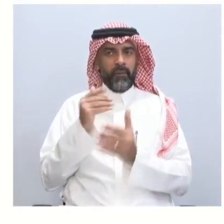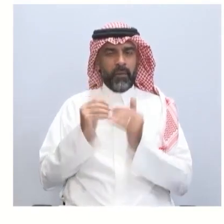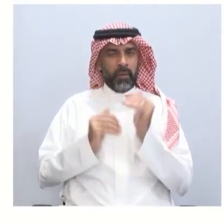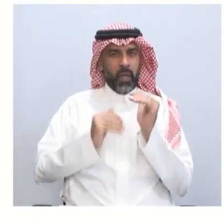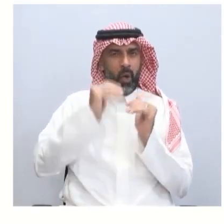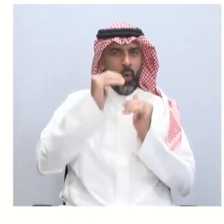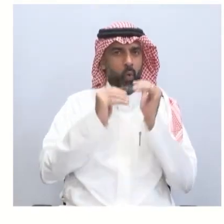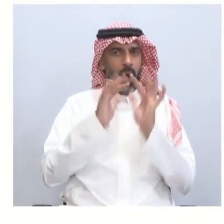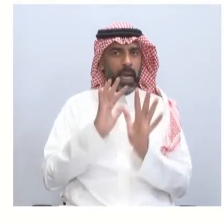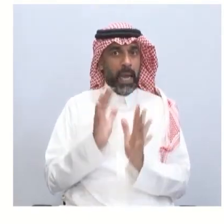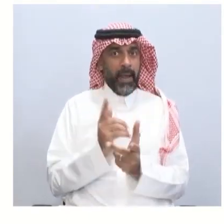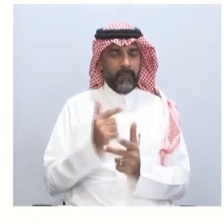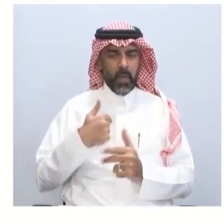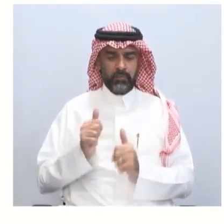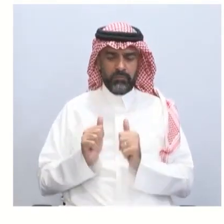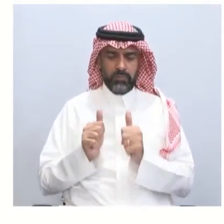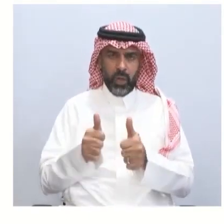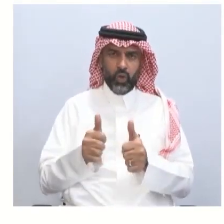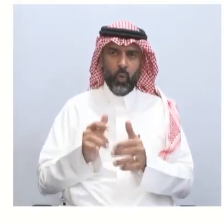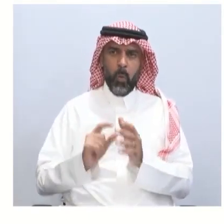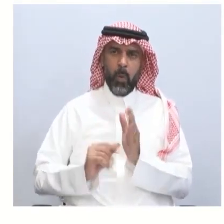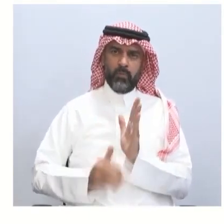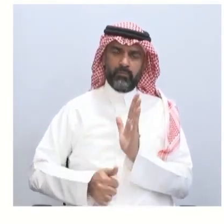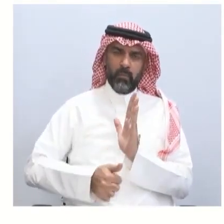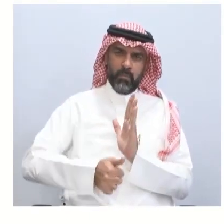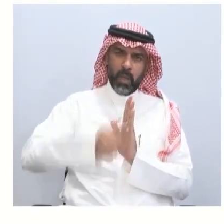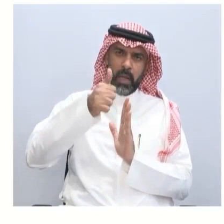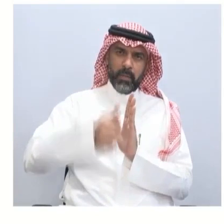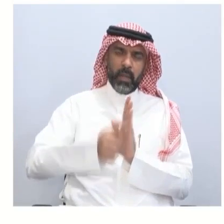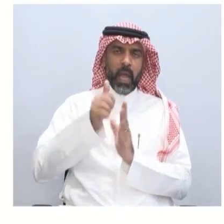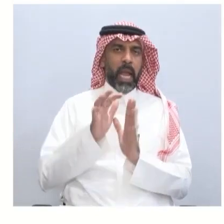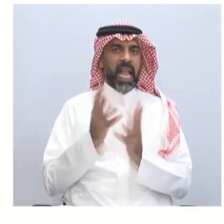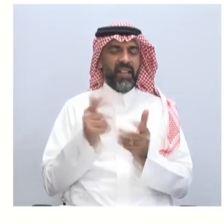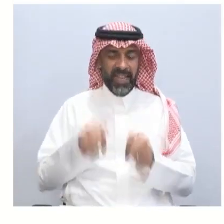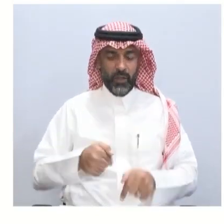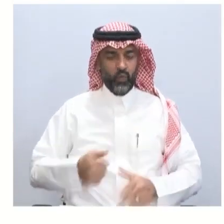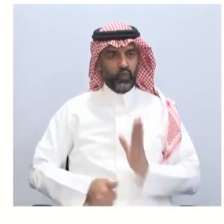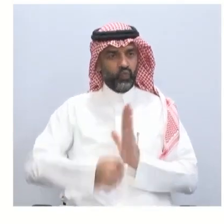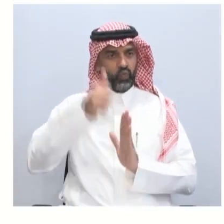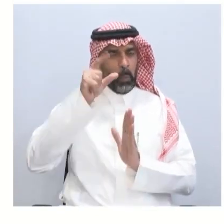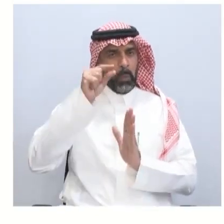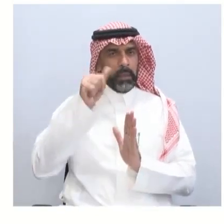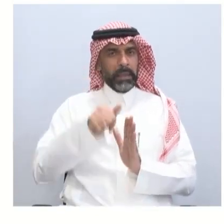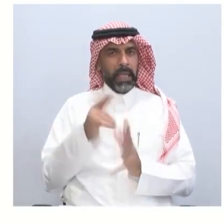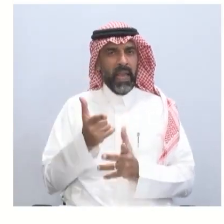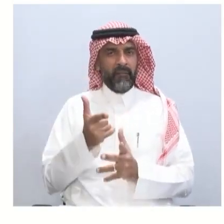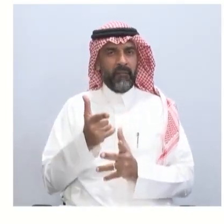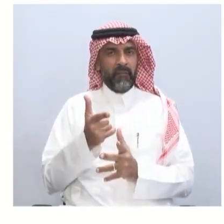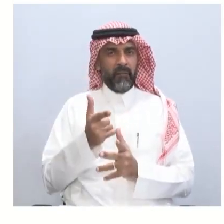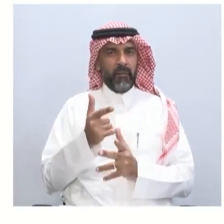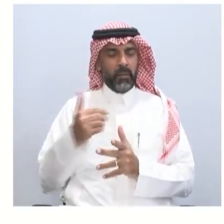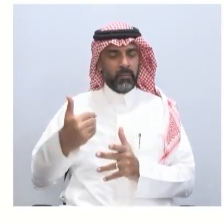وهذا التقدم الذي وصلنا اليه من اين اتى ومن كان وراءه ابنائي وبناتي